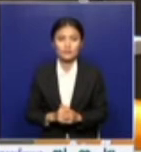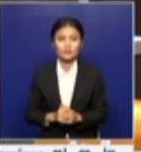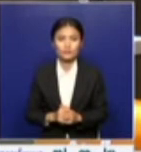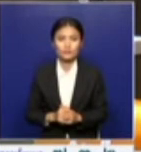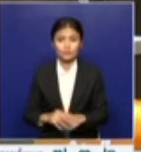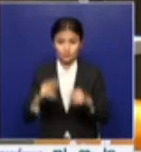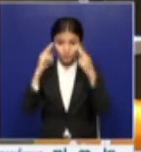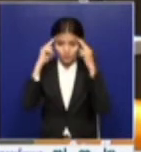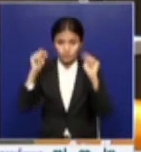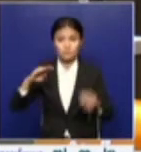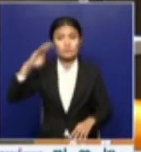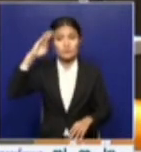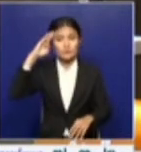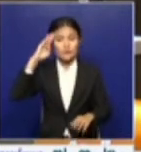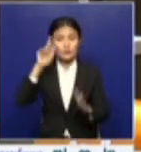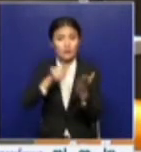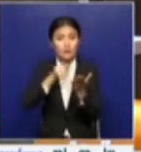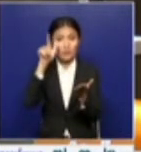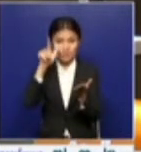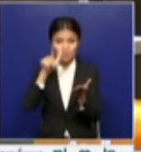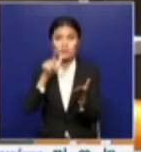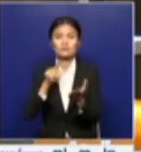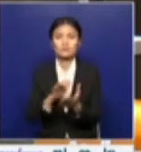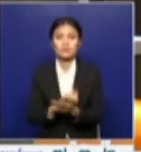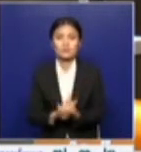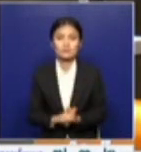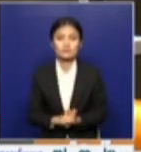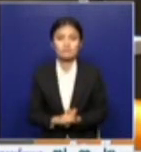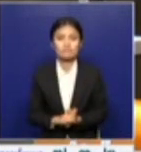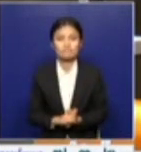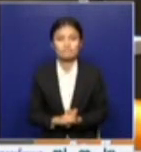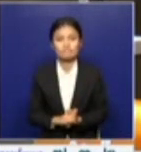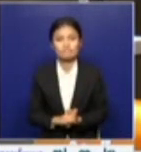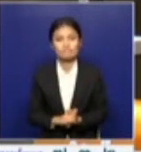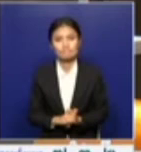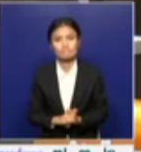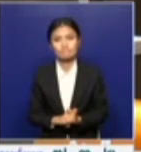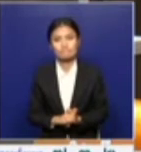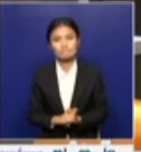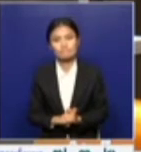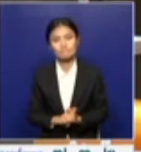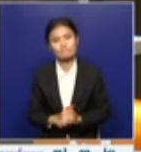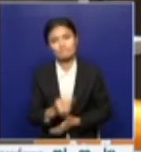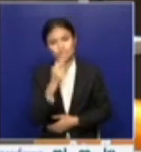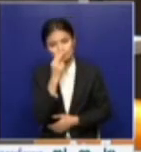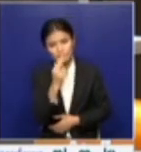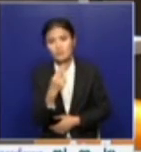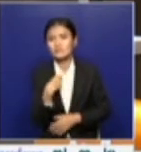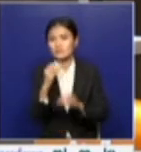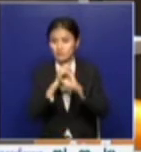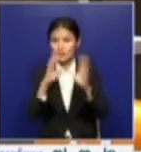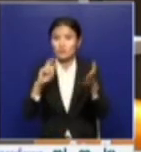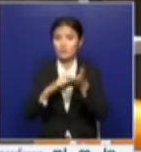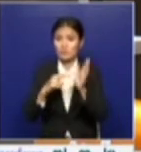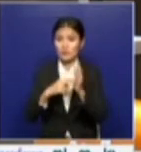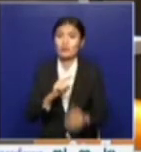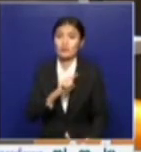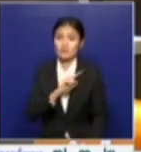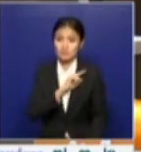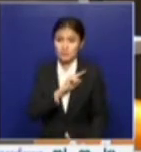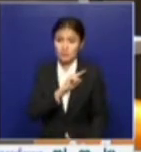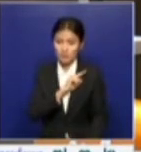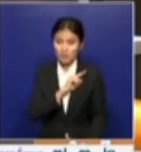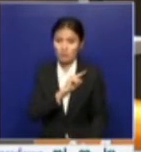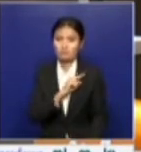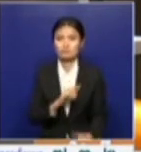ของคนเอกประยุทธ์จันทร์โอชาถือว่าเป็นการแสดงออกถึงความรับผิดชอบต่อสิ่งที่ท่านได้